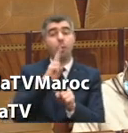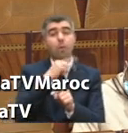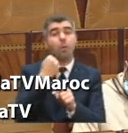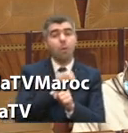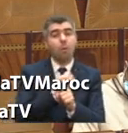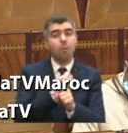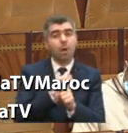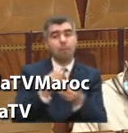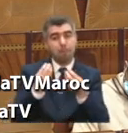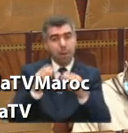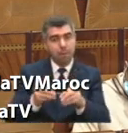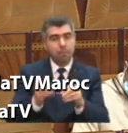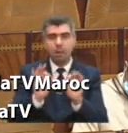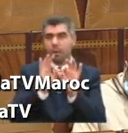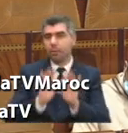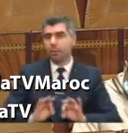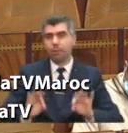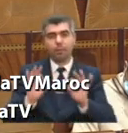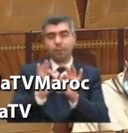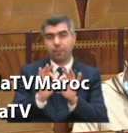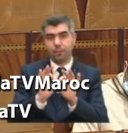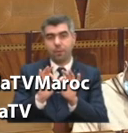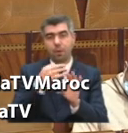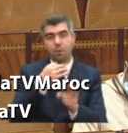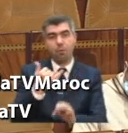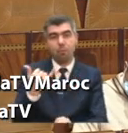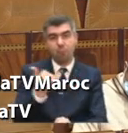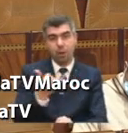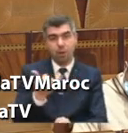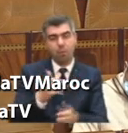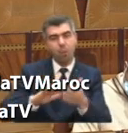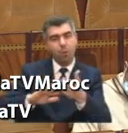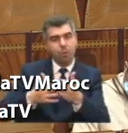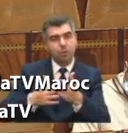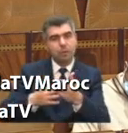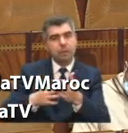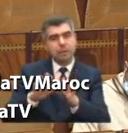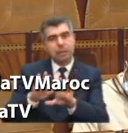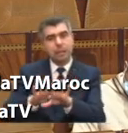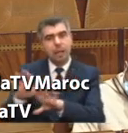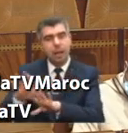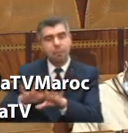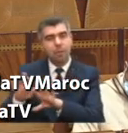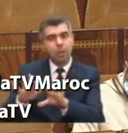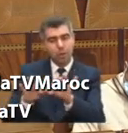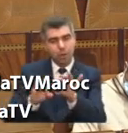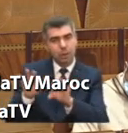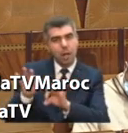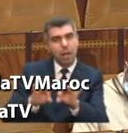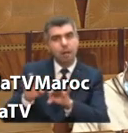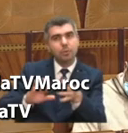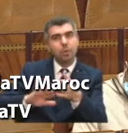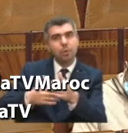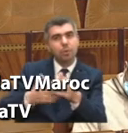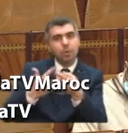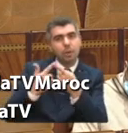أو ذاك، بل إن الموضوعية تحتم القول بأن كل التدابير والإجراءات الاستباقية والاستثنائية التي اتخذتها